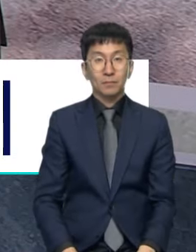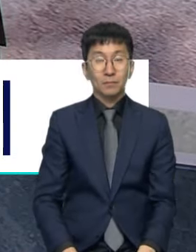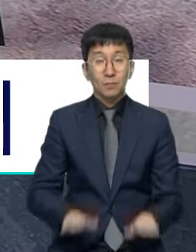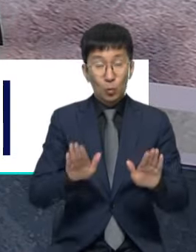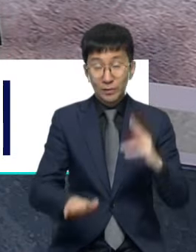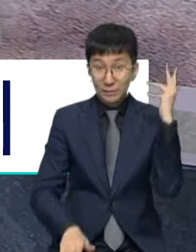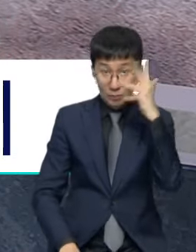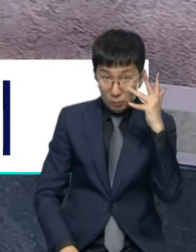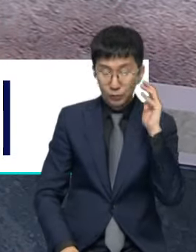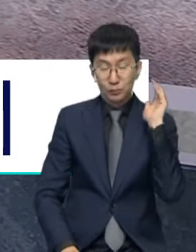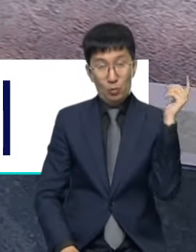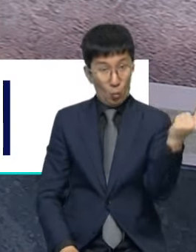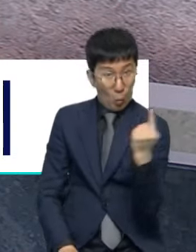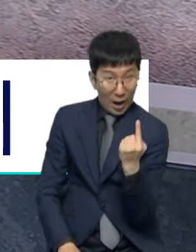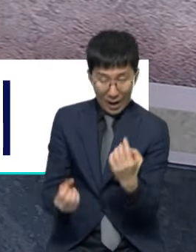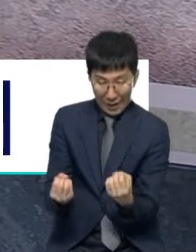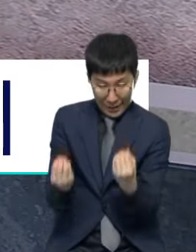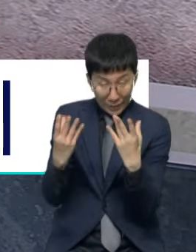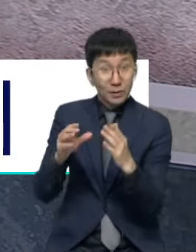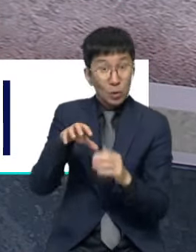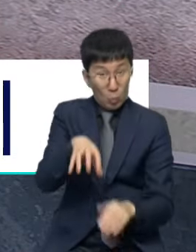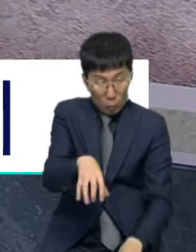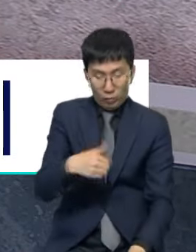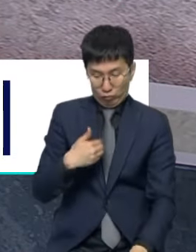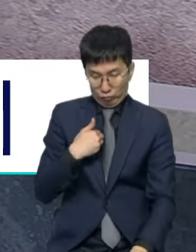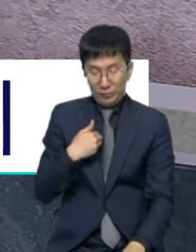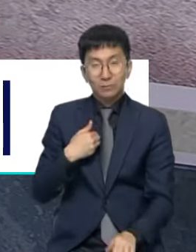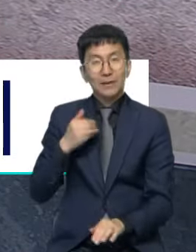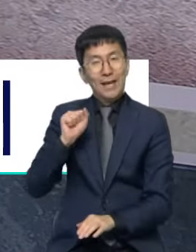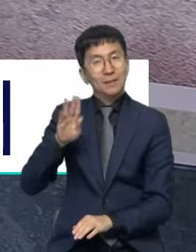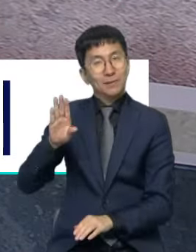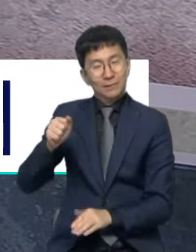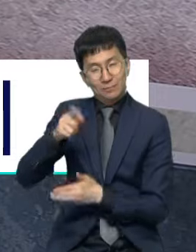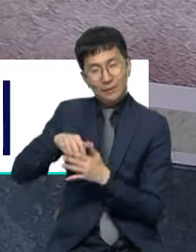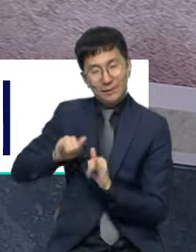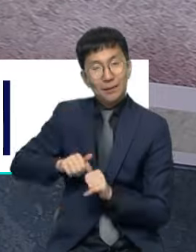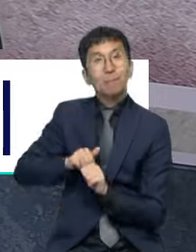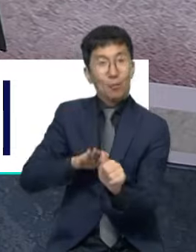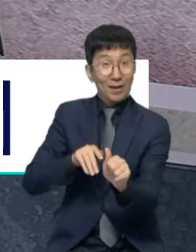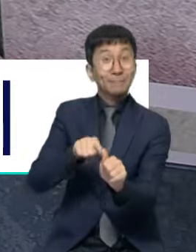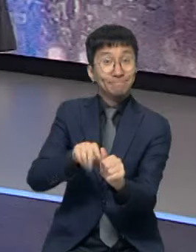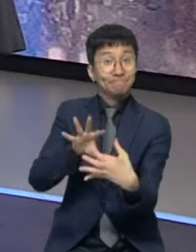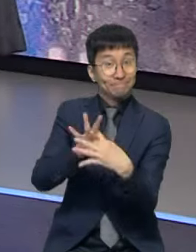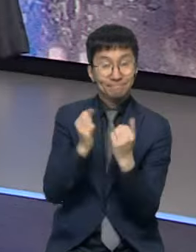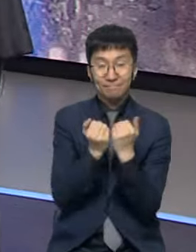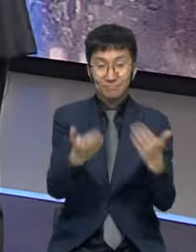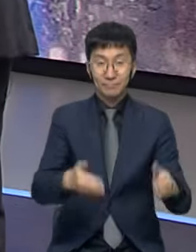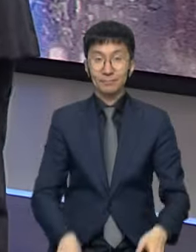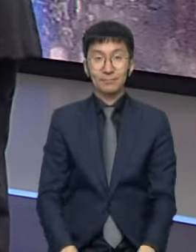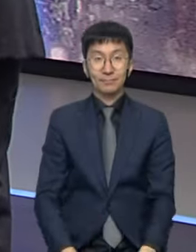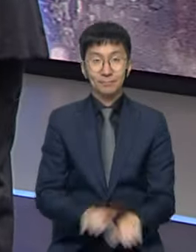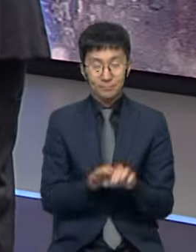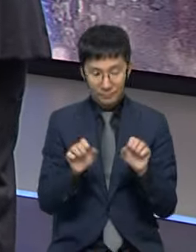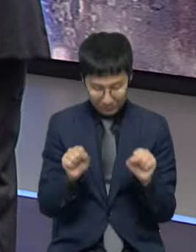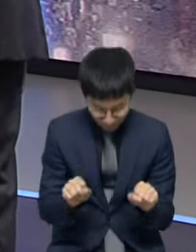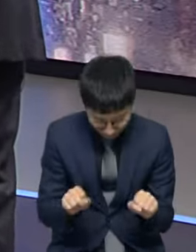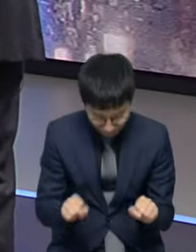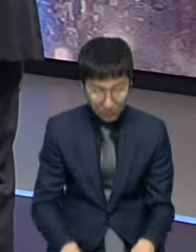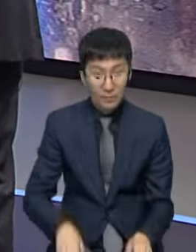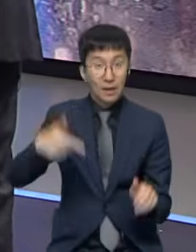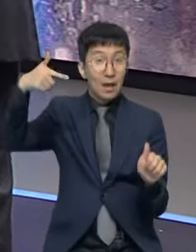네, 오늘 트럼프가 등장했던 그 행사장에 지금 저희 특파원이 가 있습니다. 현장 연결해 보겠습니다. 남성복 특파원, 피격